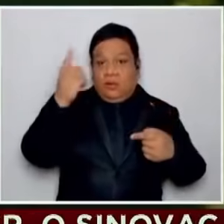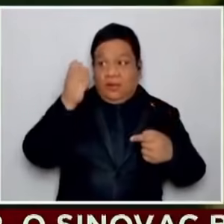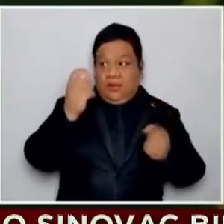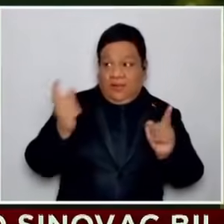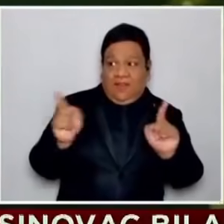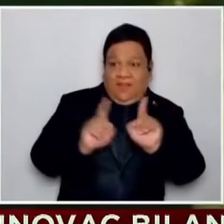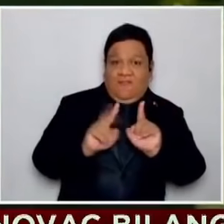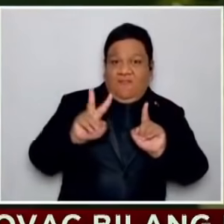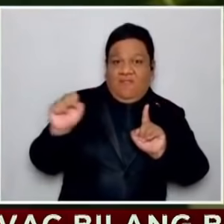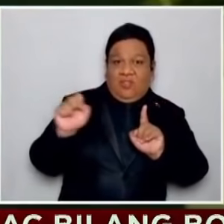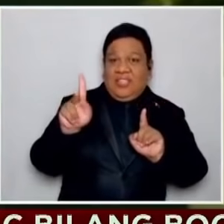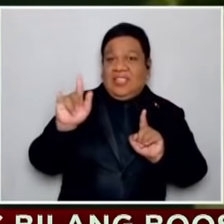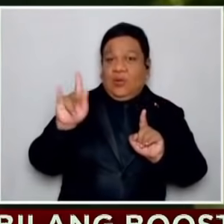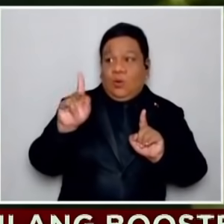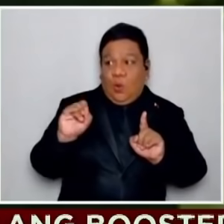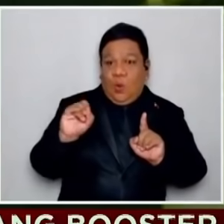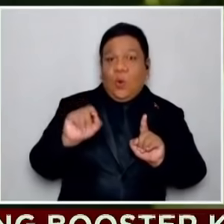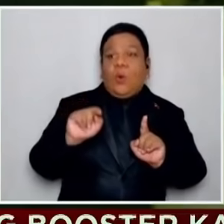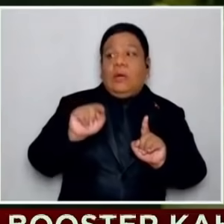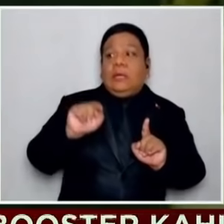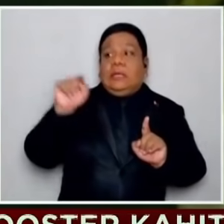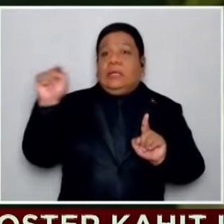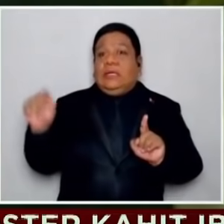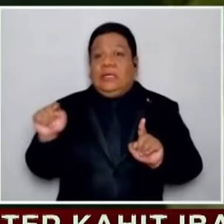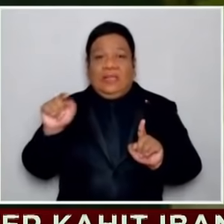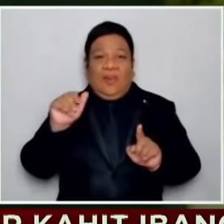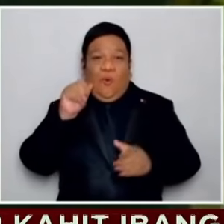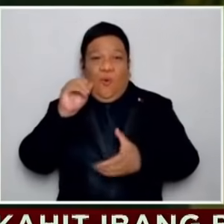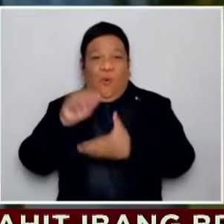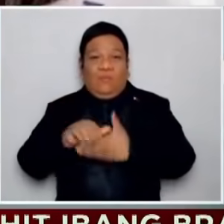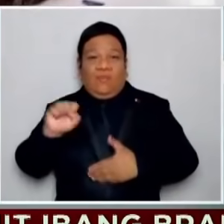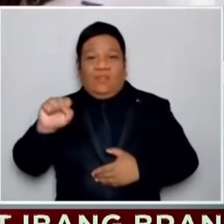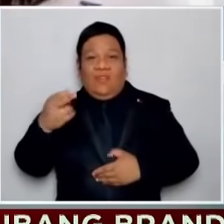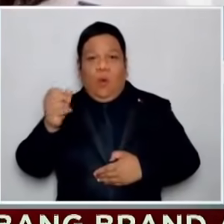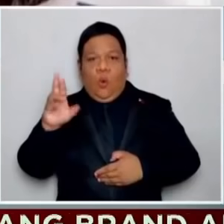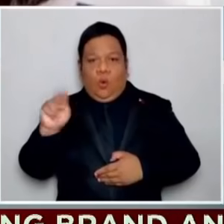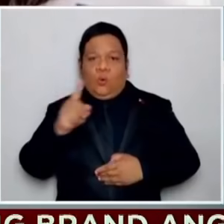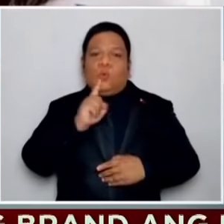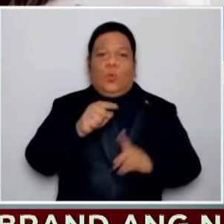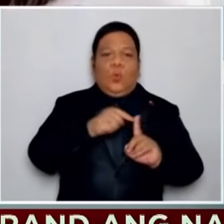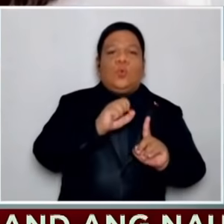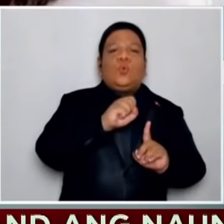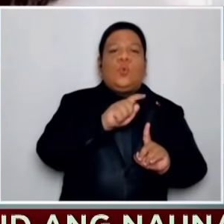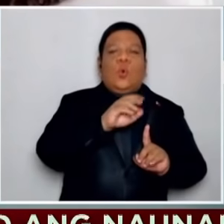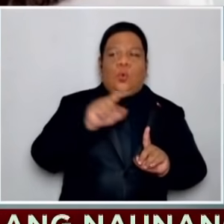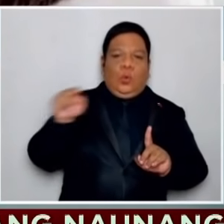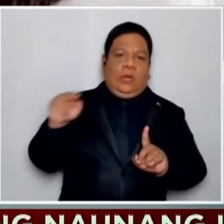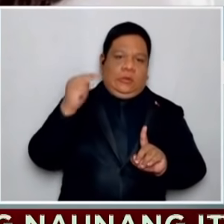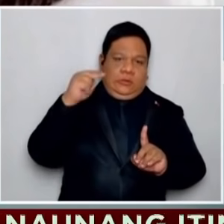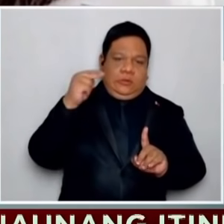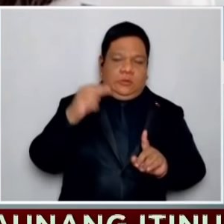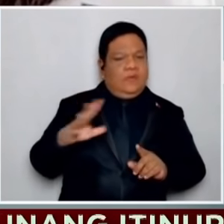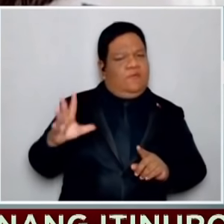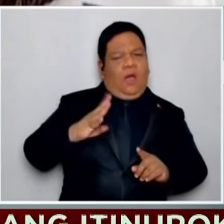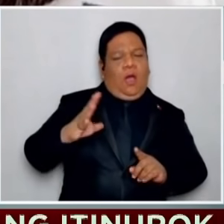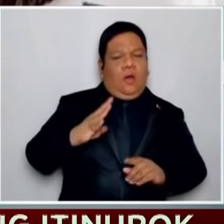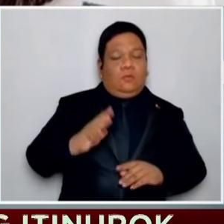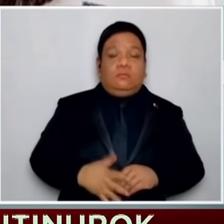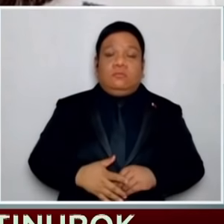Pangilinan, asawa ng kanyang pamangkin na si Sharon Cuneta. That question would better be